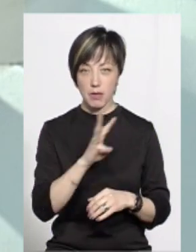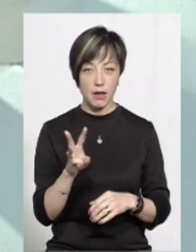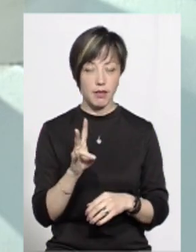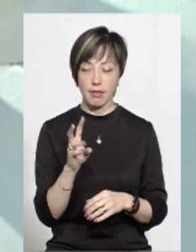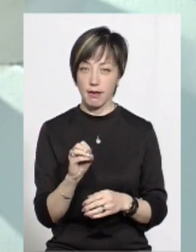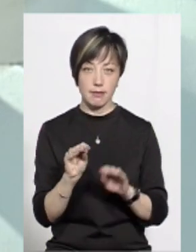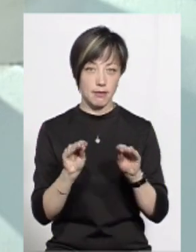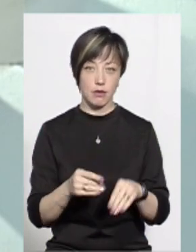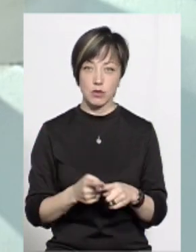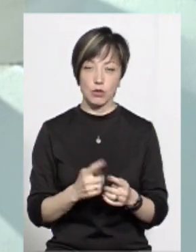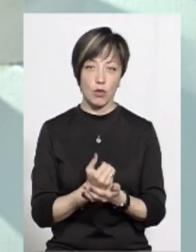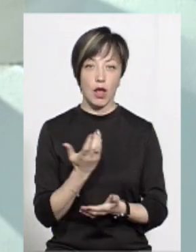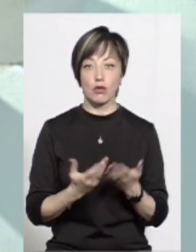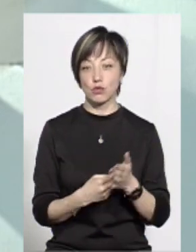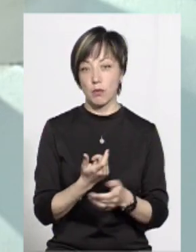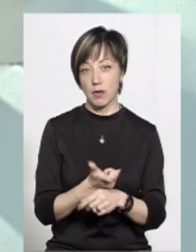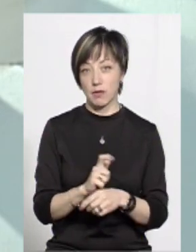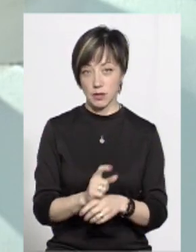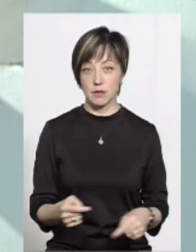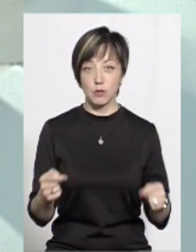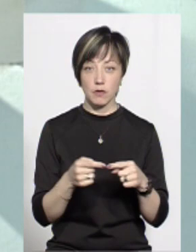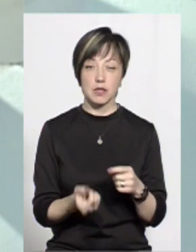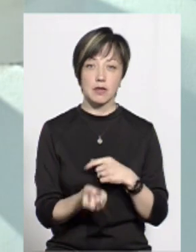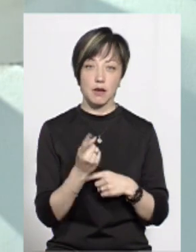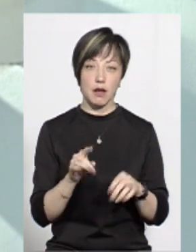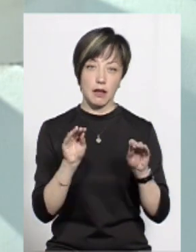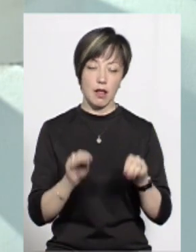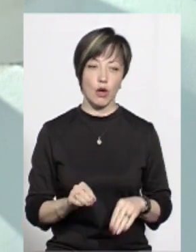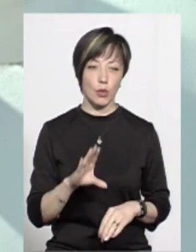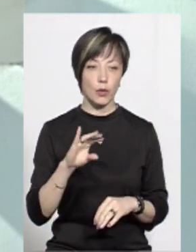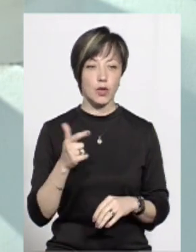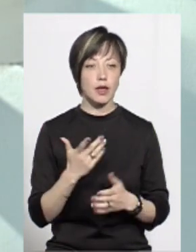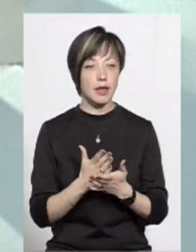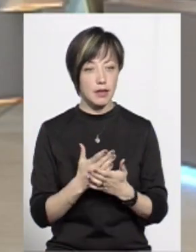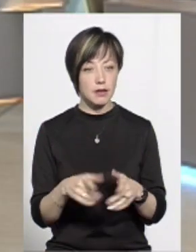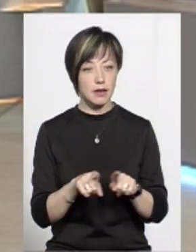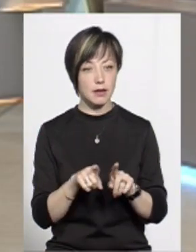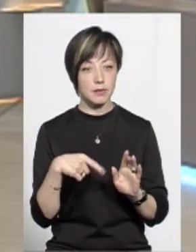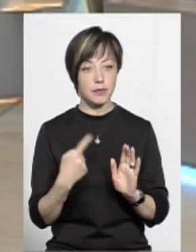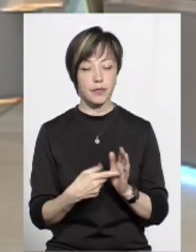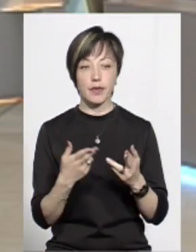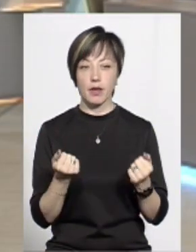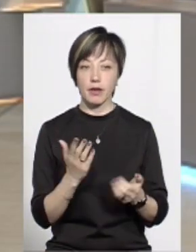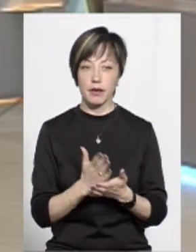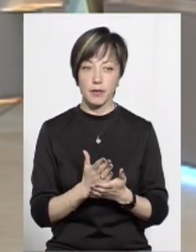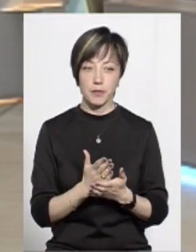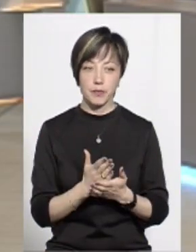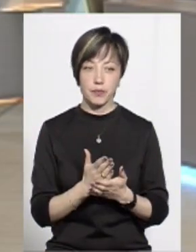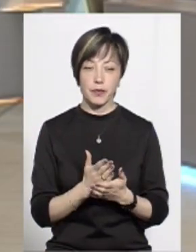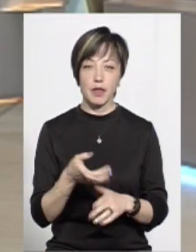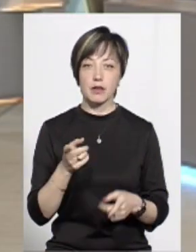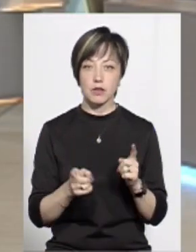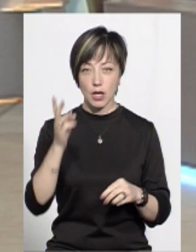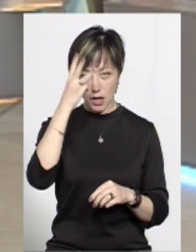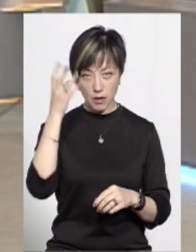вони не декларують ці доходи. Якщо сума перевищують, відповідно, з'являються і декларують. Так. Чи є такі, що декларують? Так, є такі. Є такі.